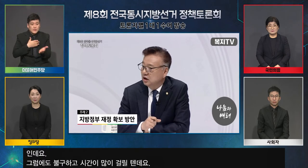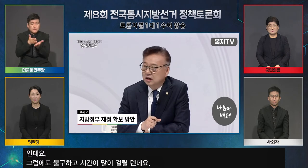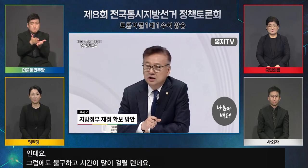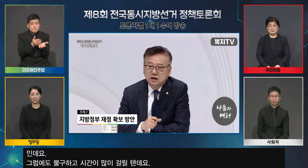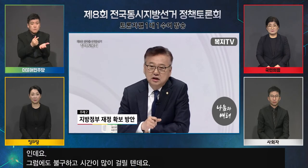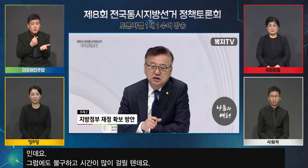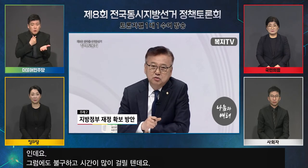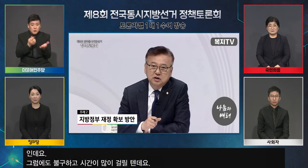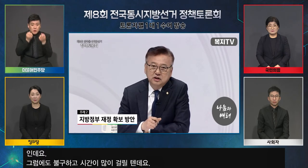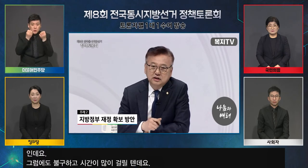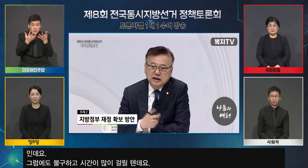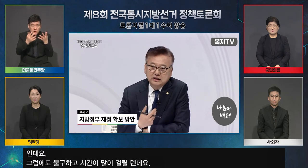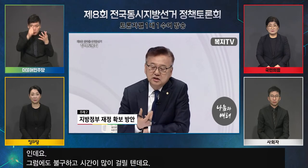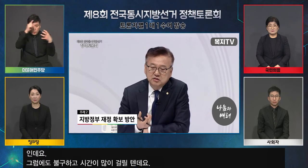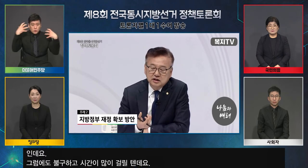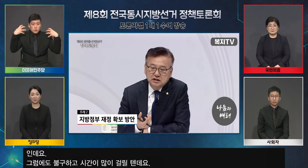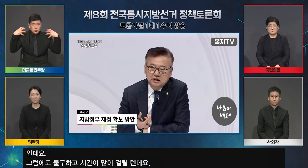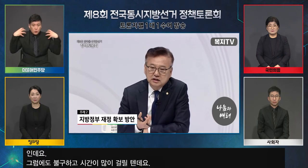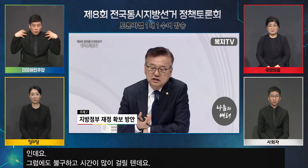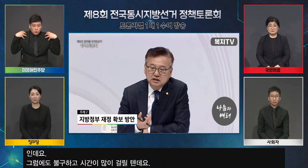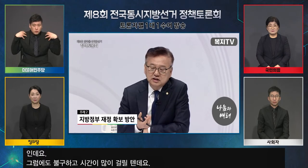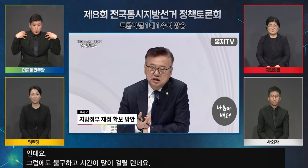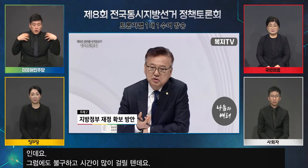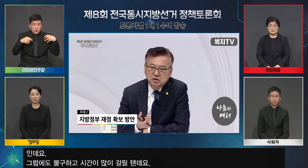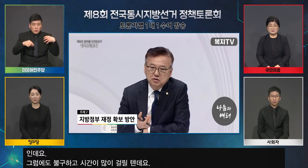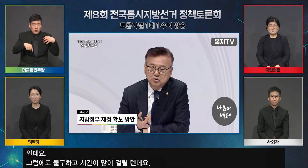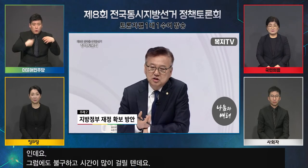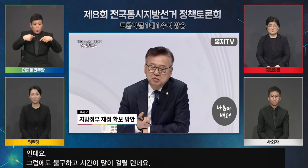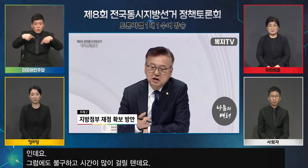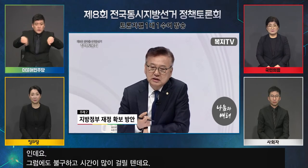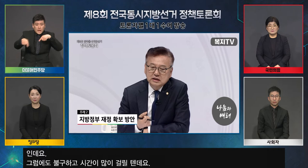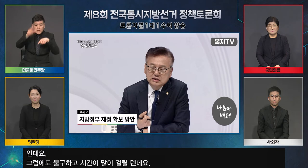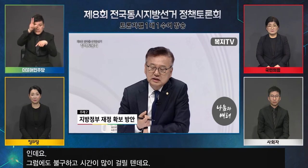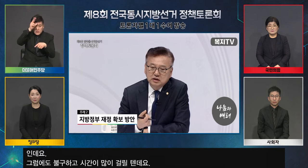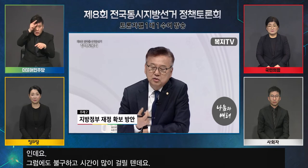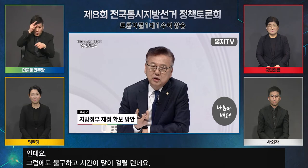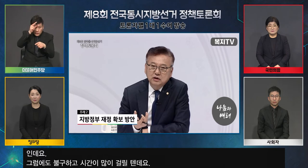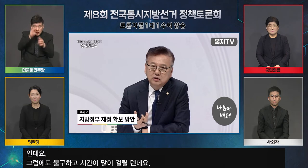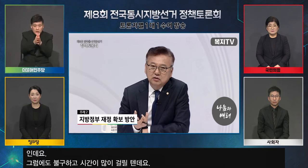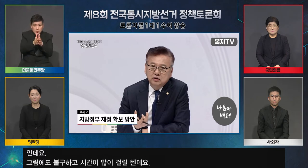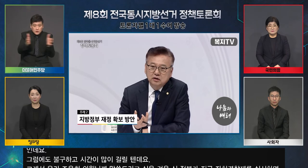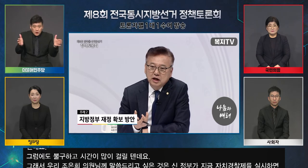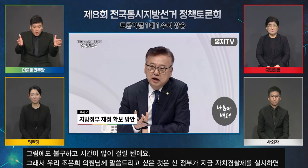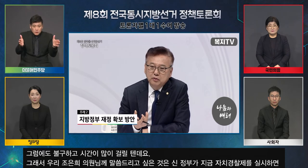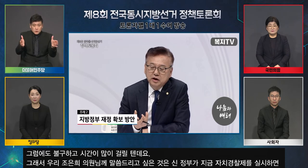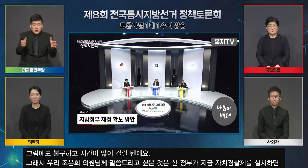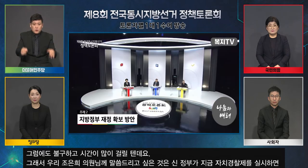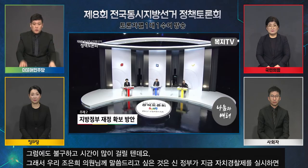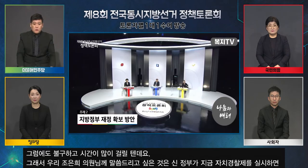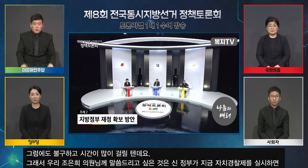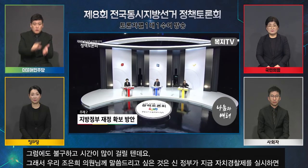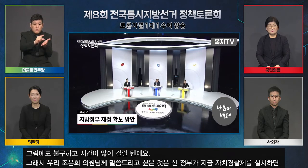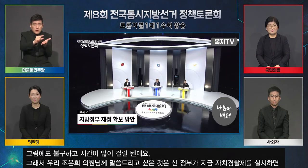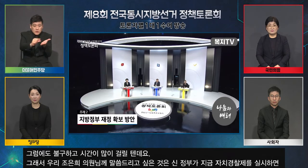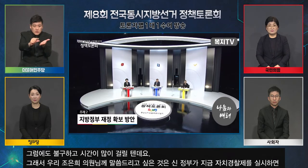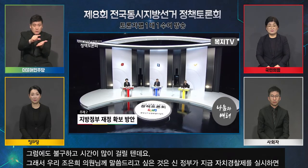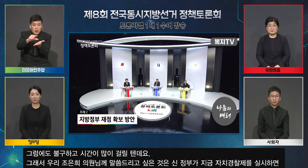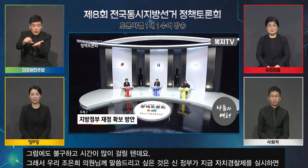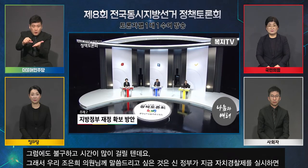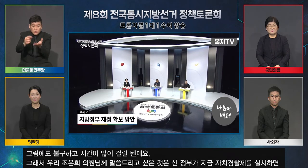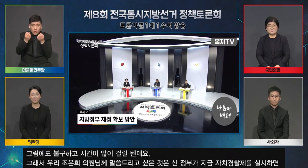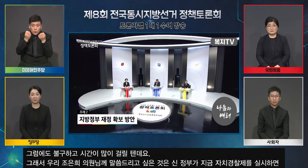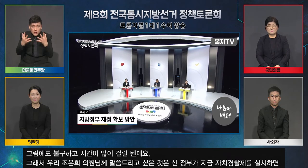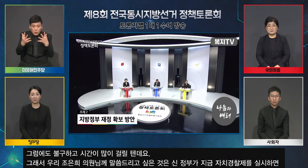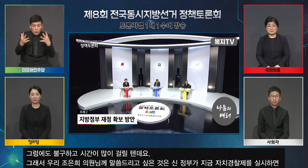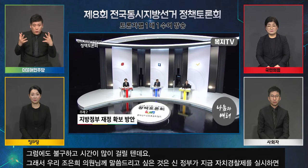신정부가 지금 우리가 자치경찰제를 실시하면서 또 지방자치의 또 다른 어떤 한 획을 시작을 하는